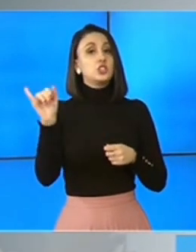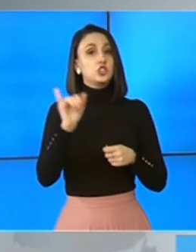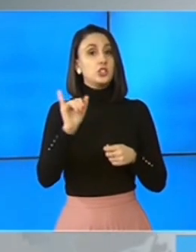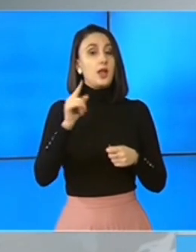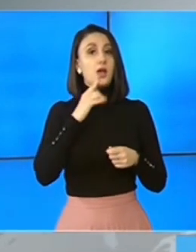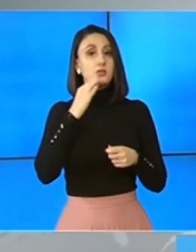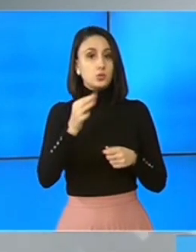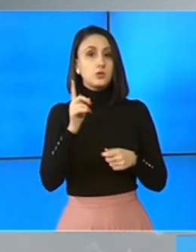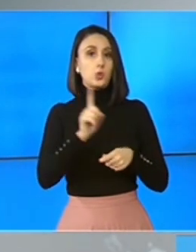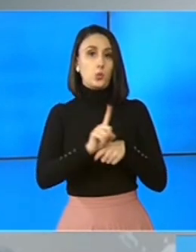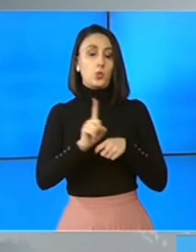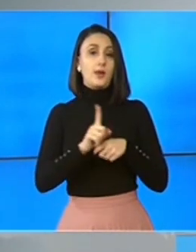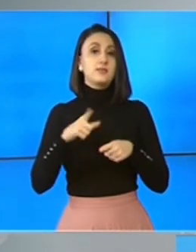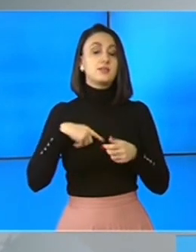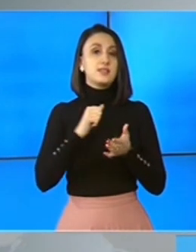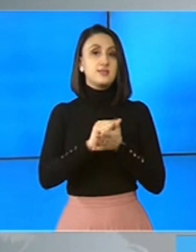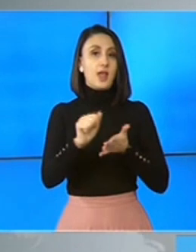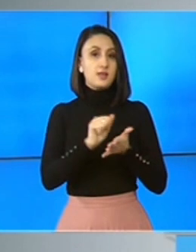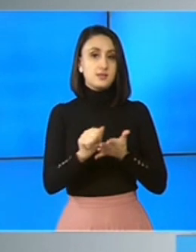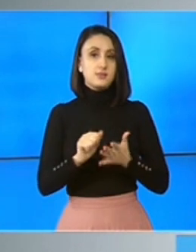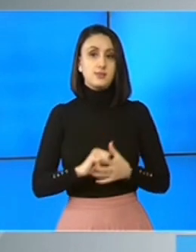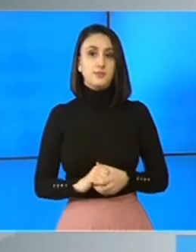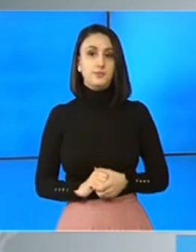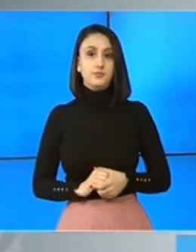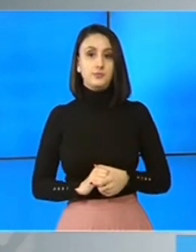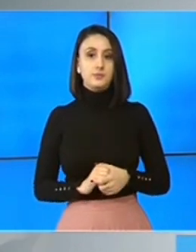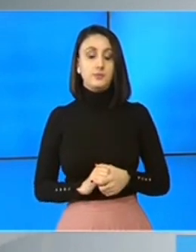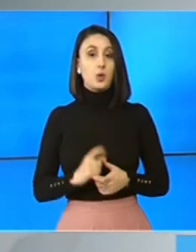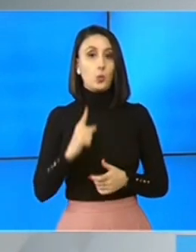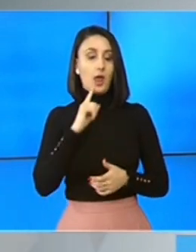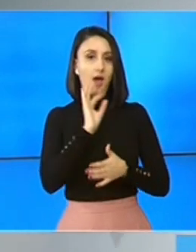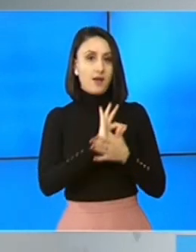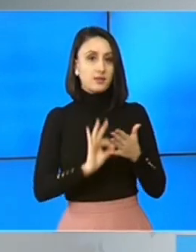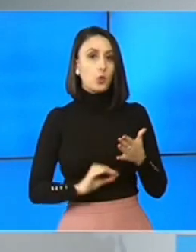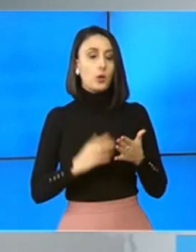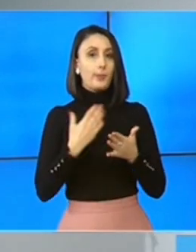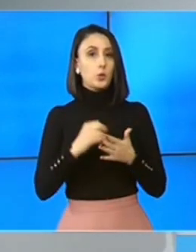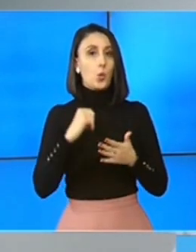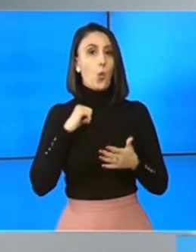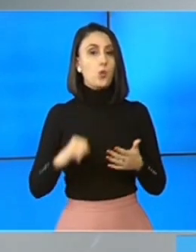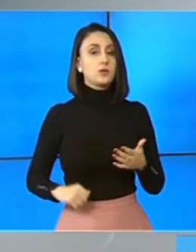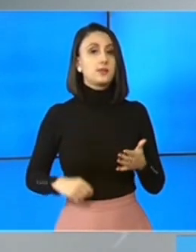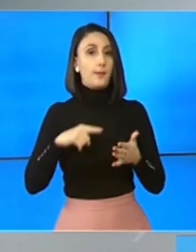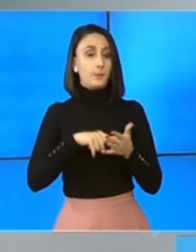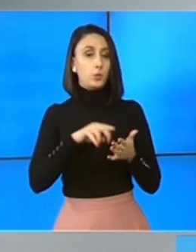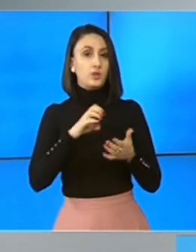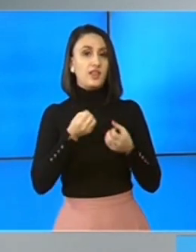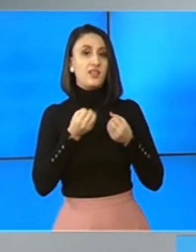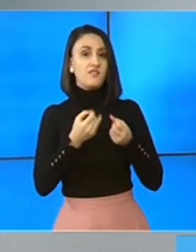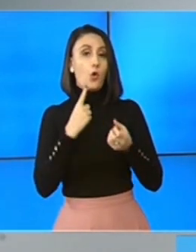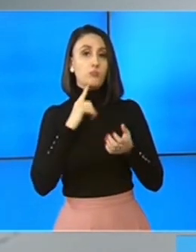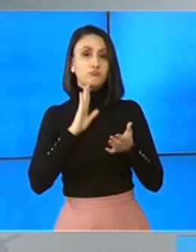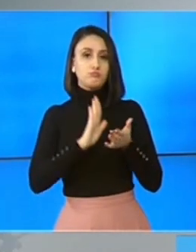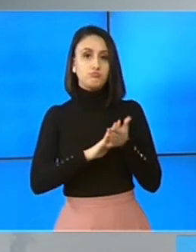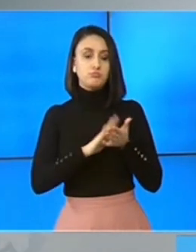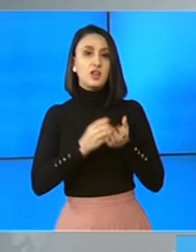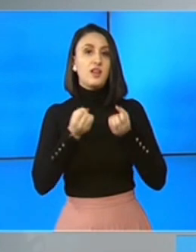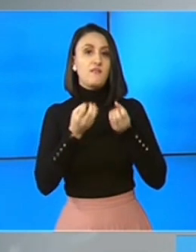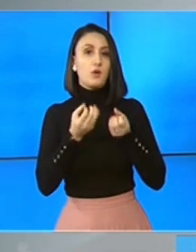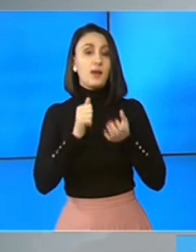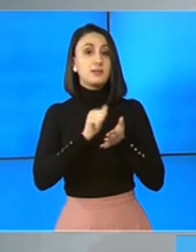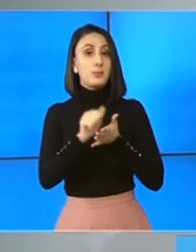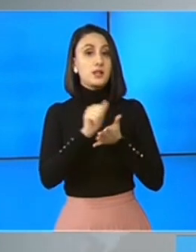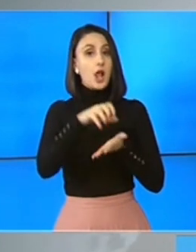susține acest lucru este ziaristul Dorian Ioan ha burnea întruna articol pentru Constanța punct info Pe baza informațiilor din presa locală